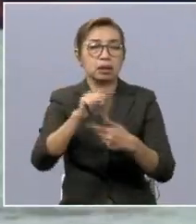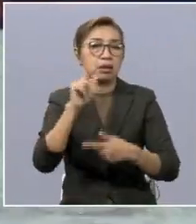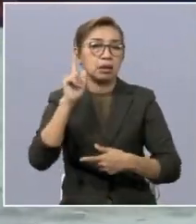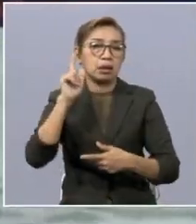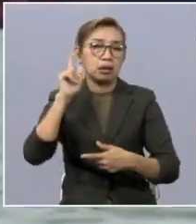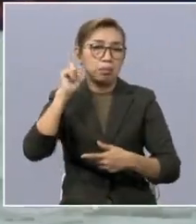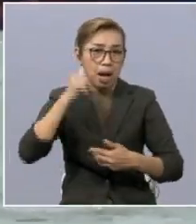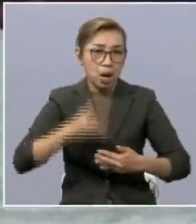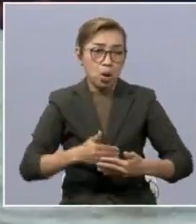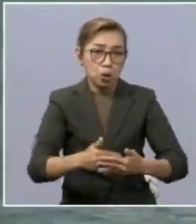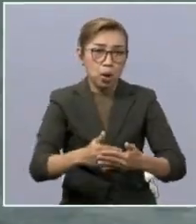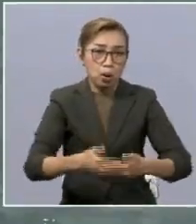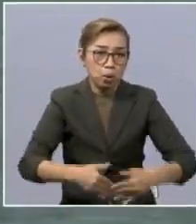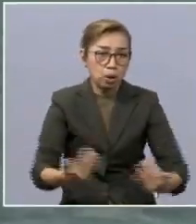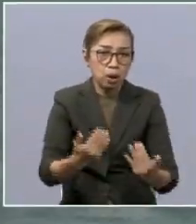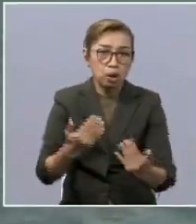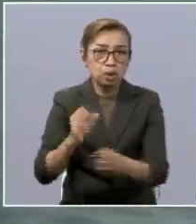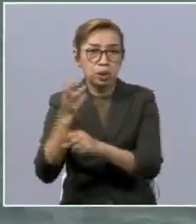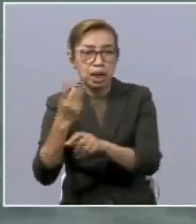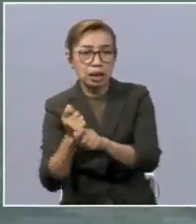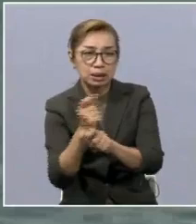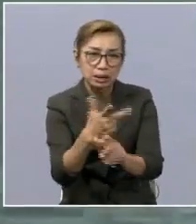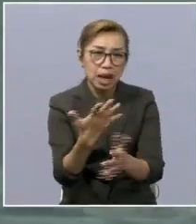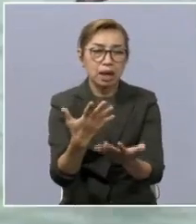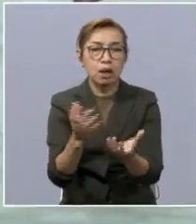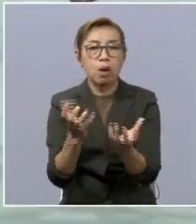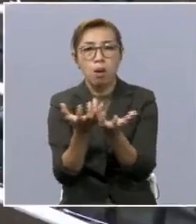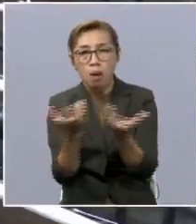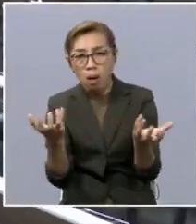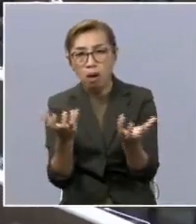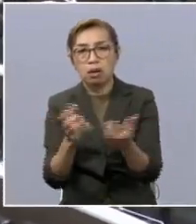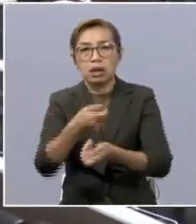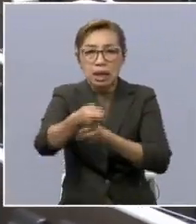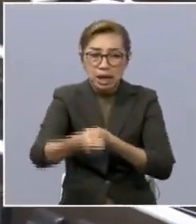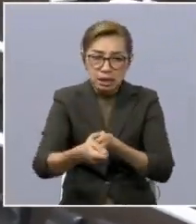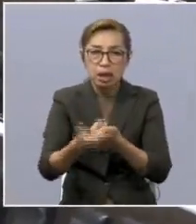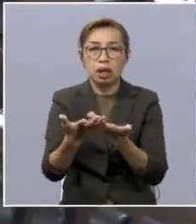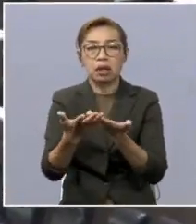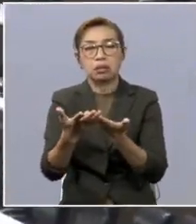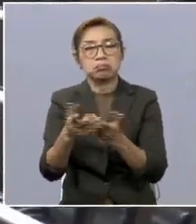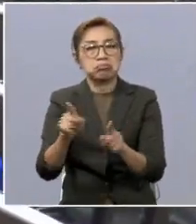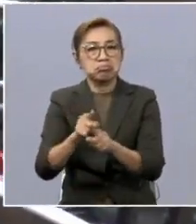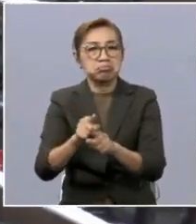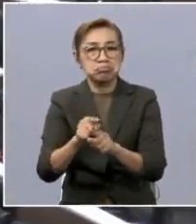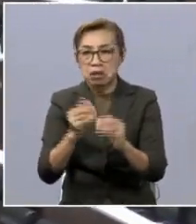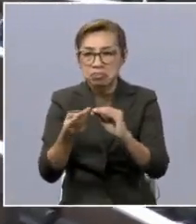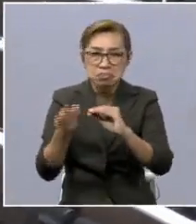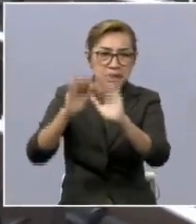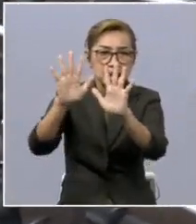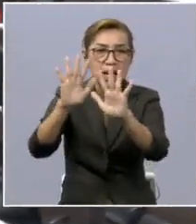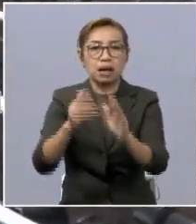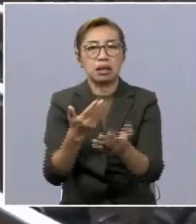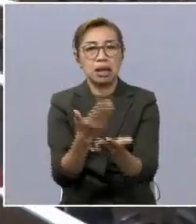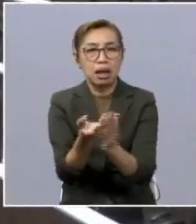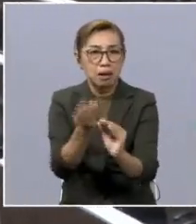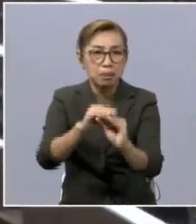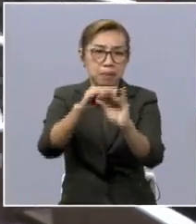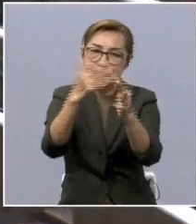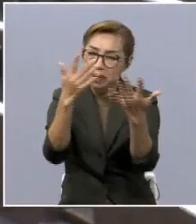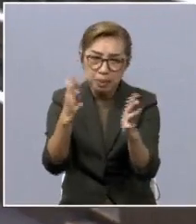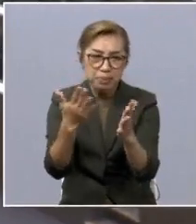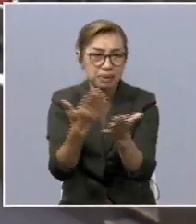ระดับราคาสินค้าเกษตรก็ไม่บรรลุราคาสินค้าเกษตรก็ยังตกต่ำมากขึ้นตลอดระยะเวลาที่ผ่านม